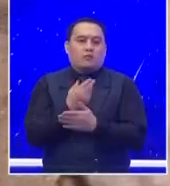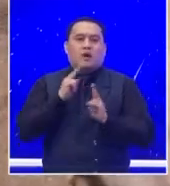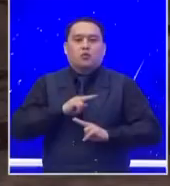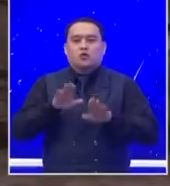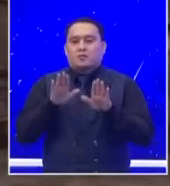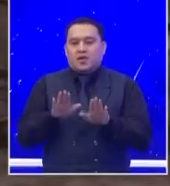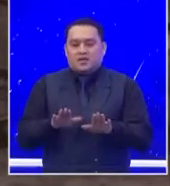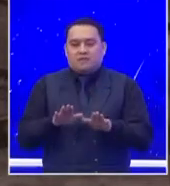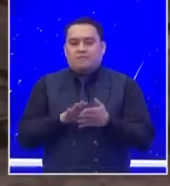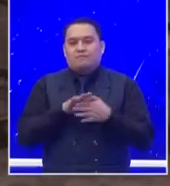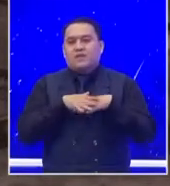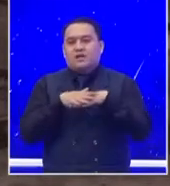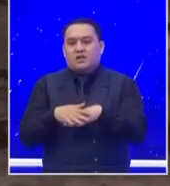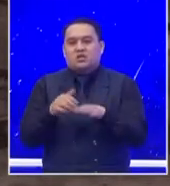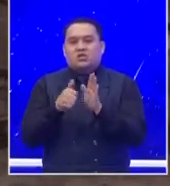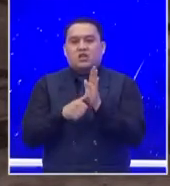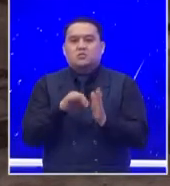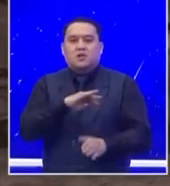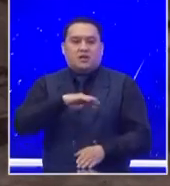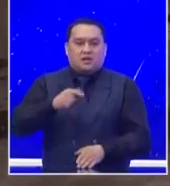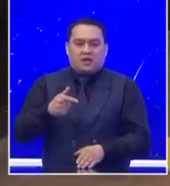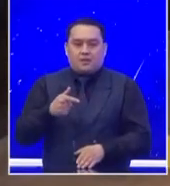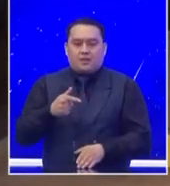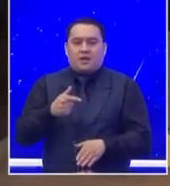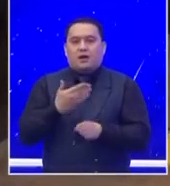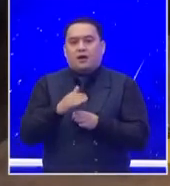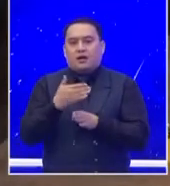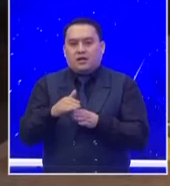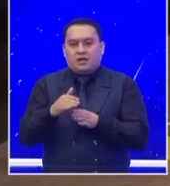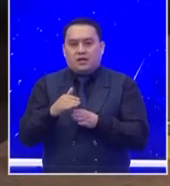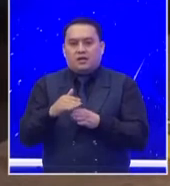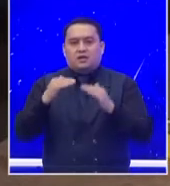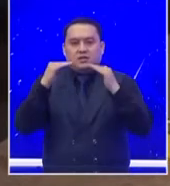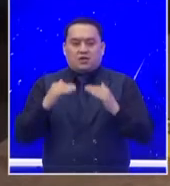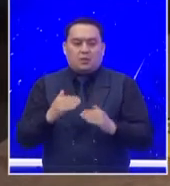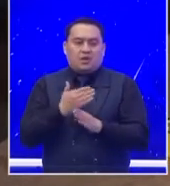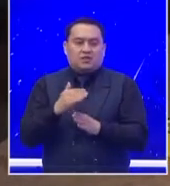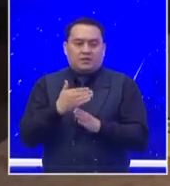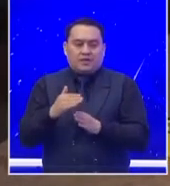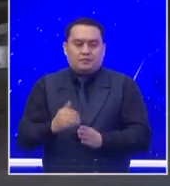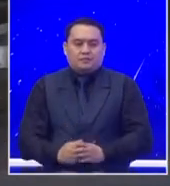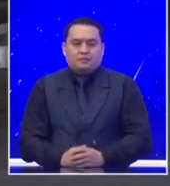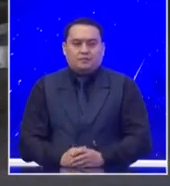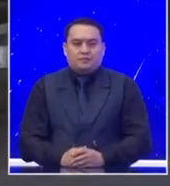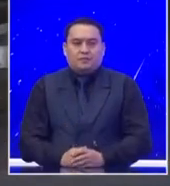рабочих мест. Выделено порядка 6 миллиардов тенге кредитных средств с низкой процентной ставкой.